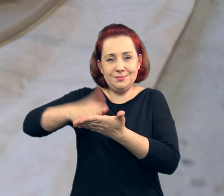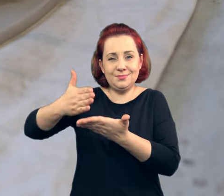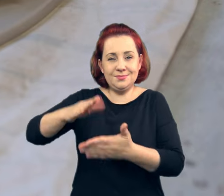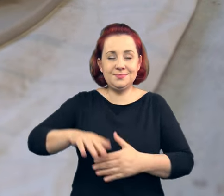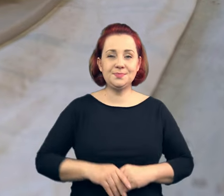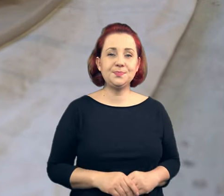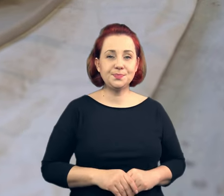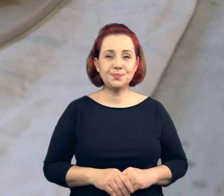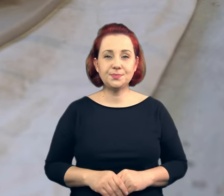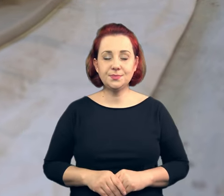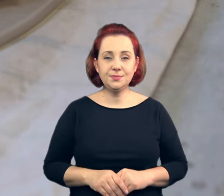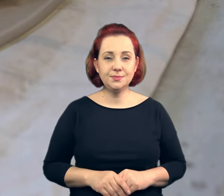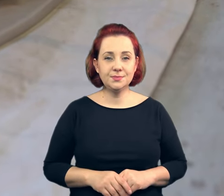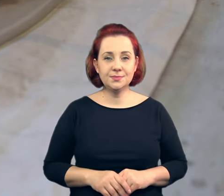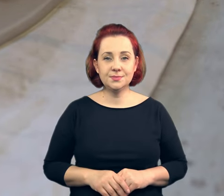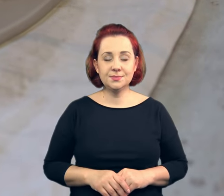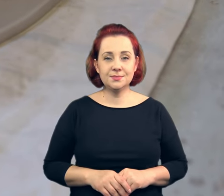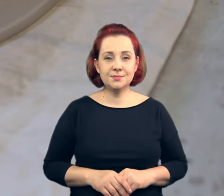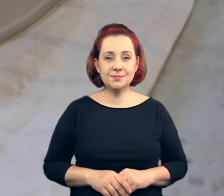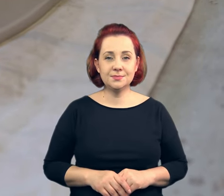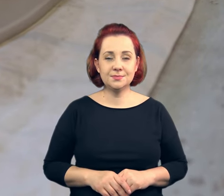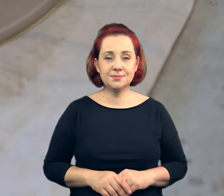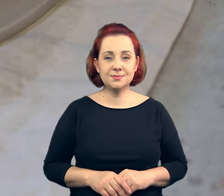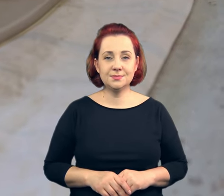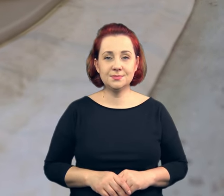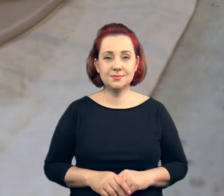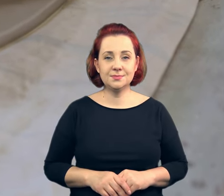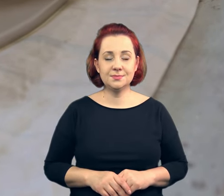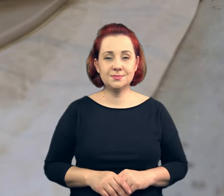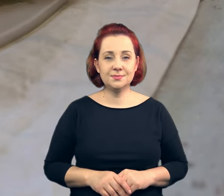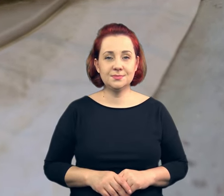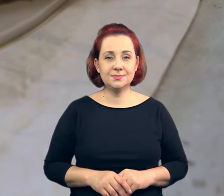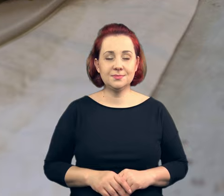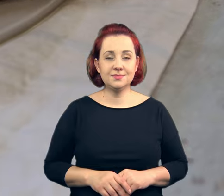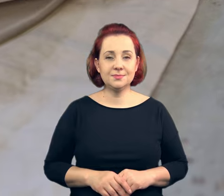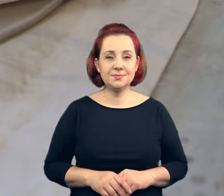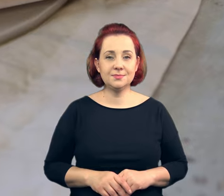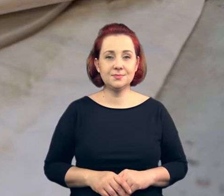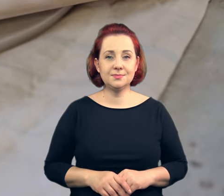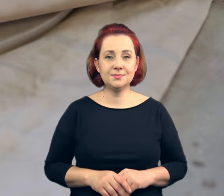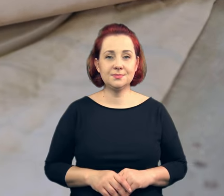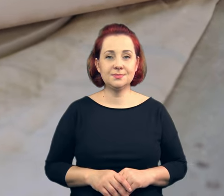dwa liście, które będą tym ozdobnikiem.